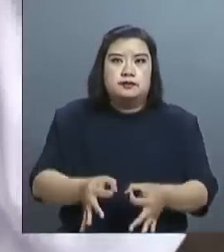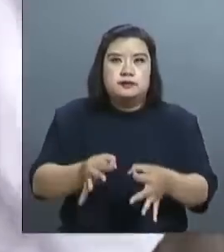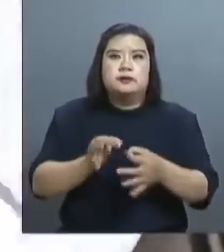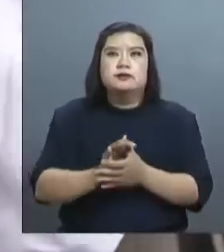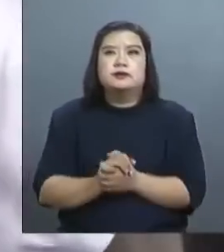ค่ะ